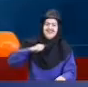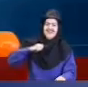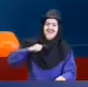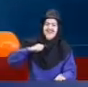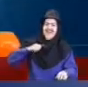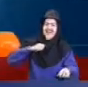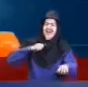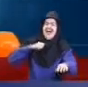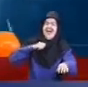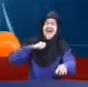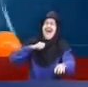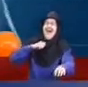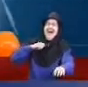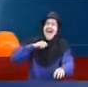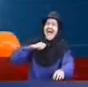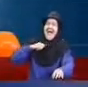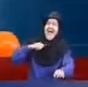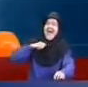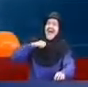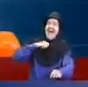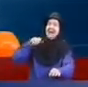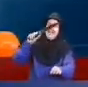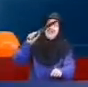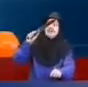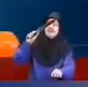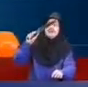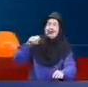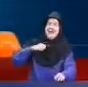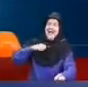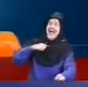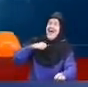کسی کروز قربان غیر خود را می کند قربان،